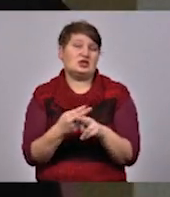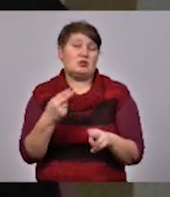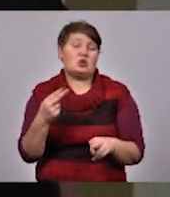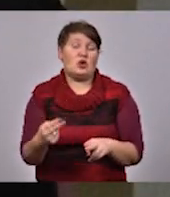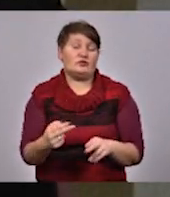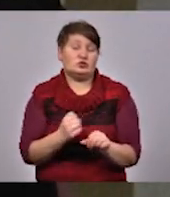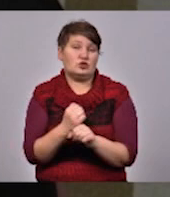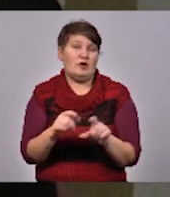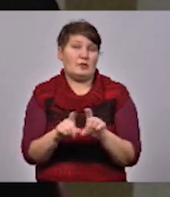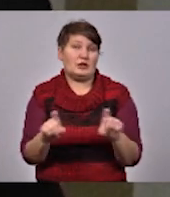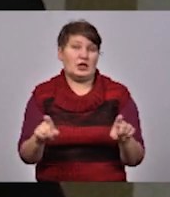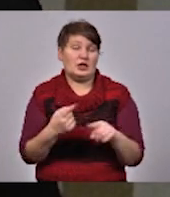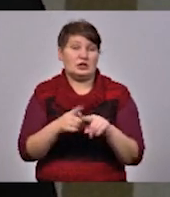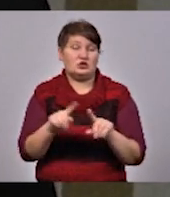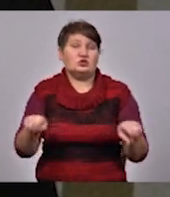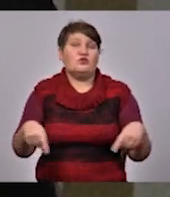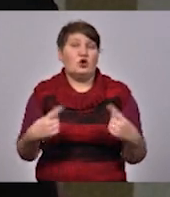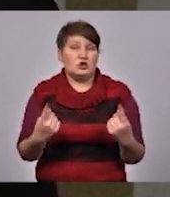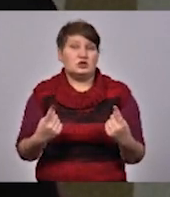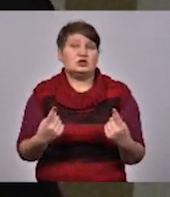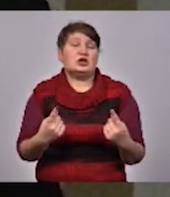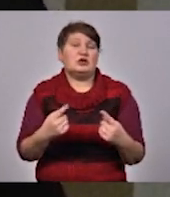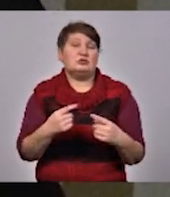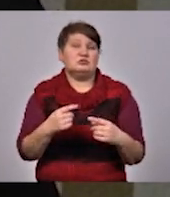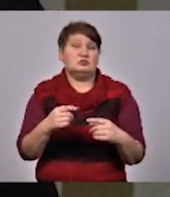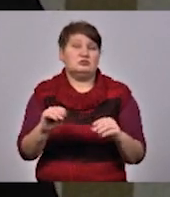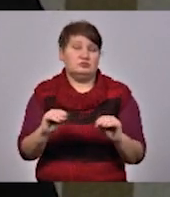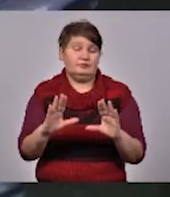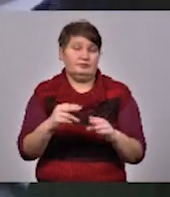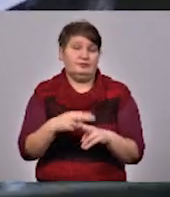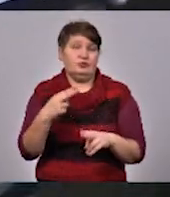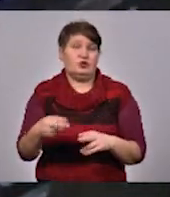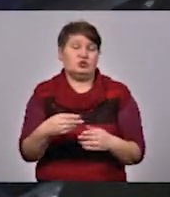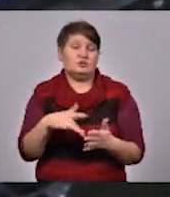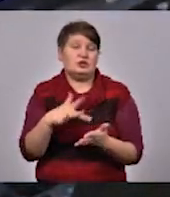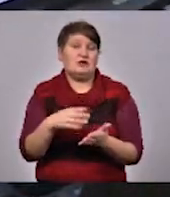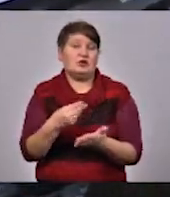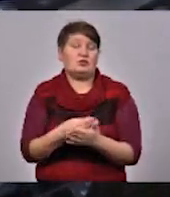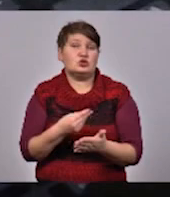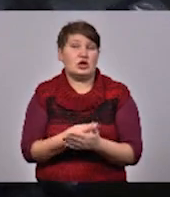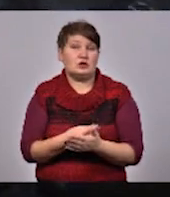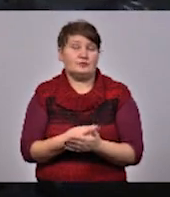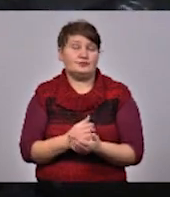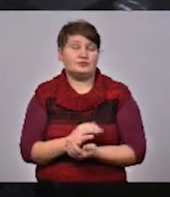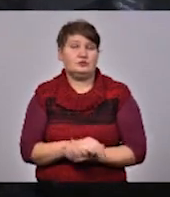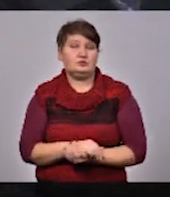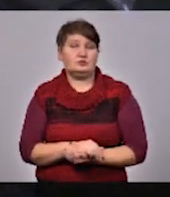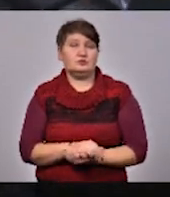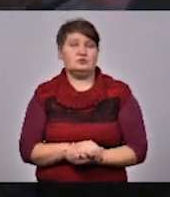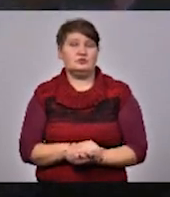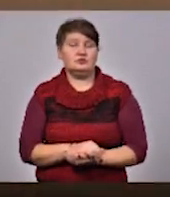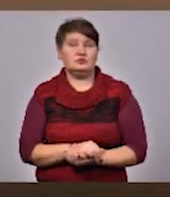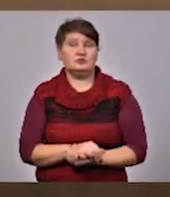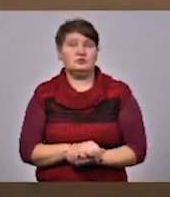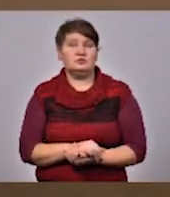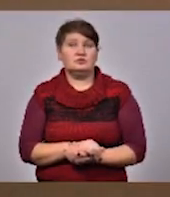ця заборгованість, яка створюється, вона створюється за рахунок боргу з місцевих бюджетів. Наталія Олексієнко, Андрій Шустикевич. Новини на